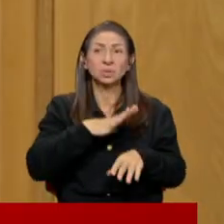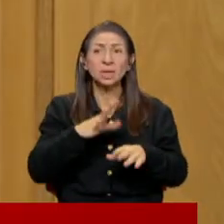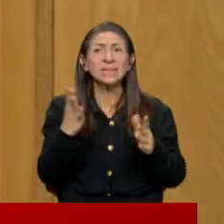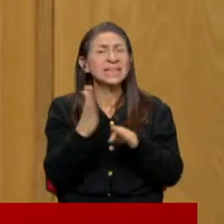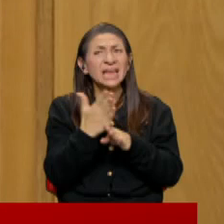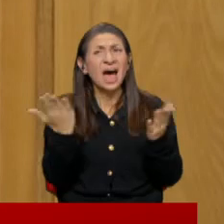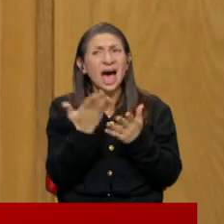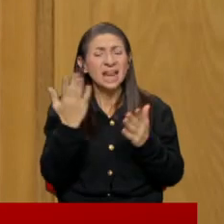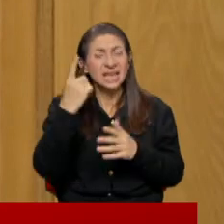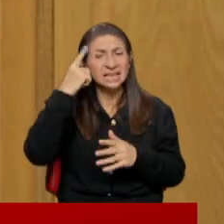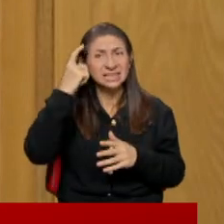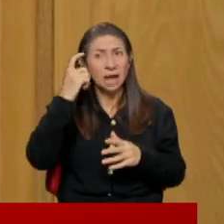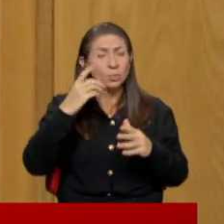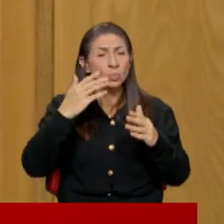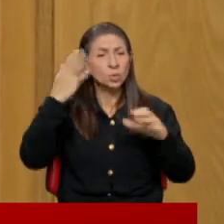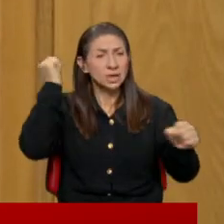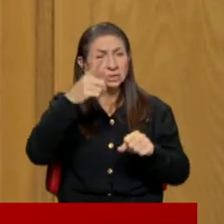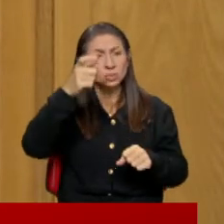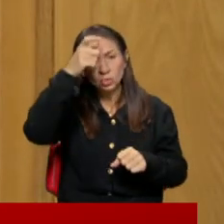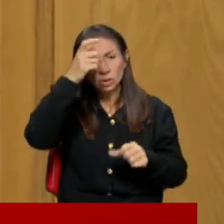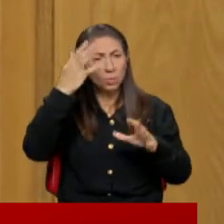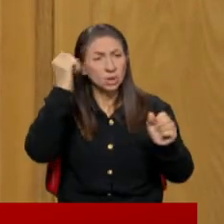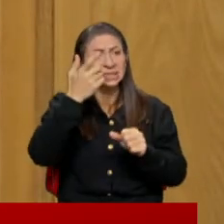hala İsrail Büyükelçisi gittiği halde Türkiye